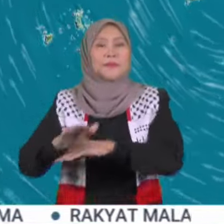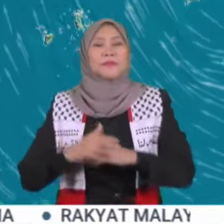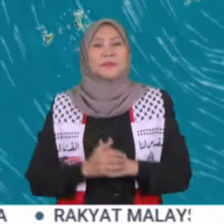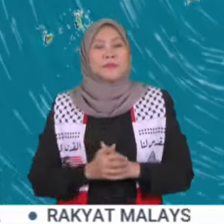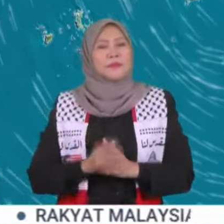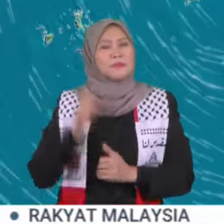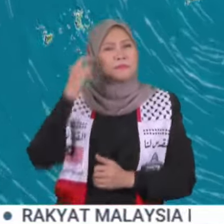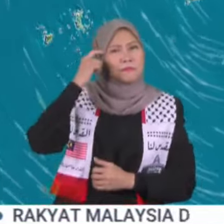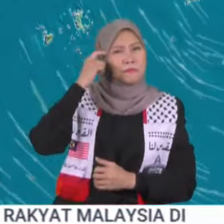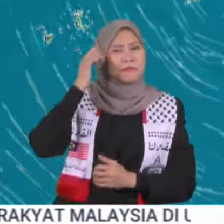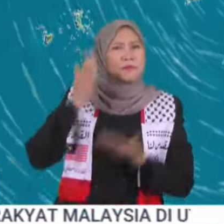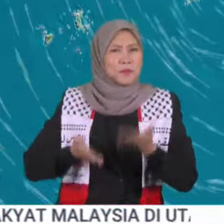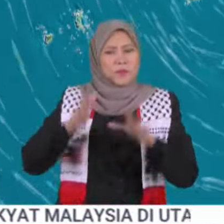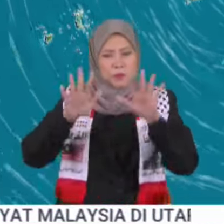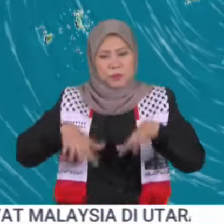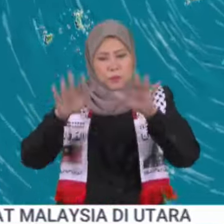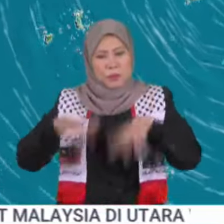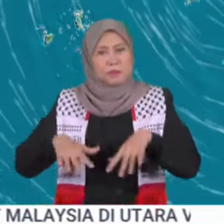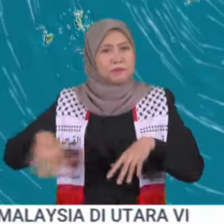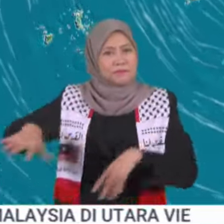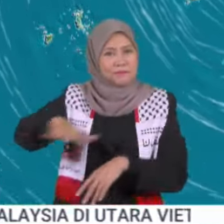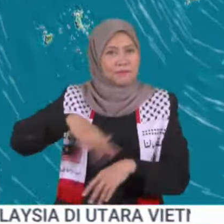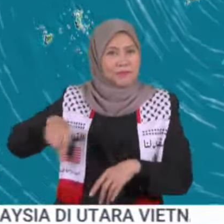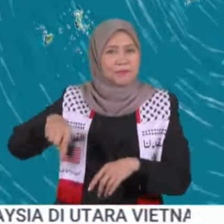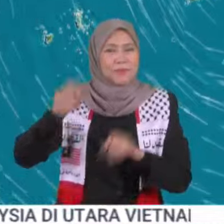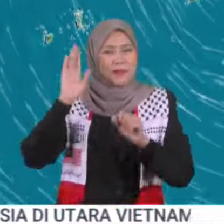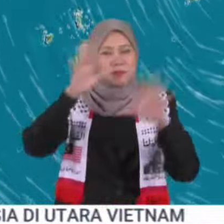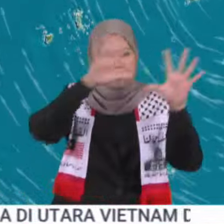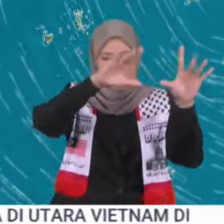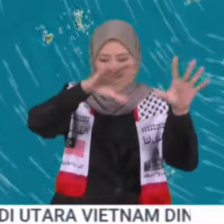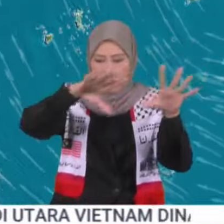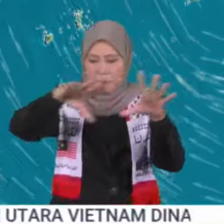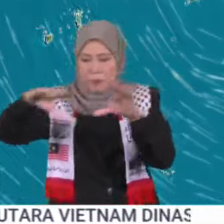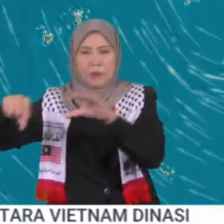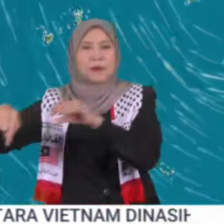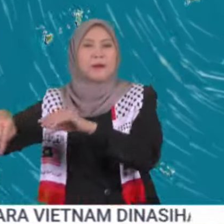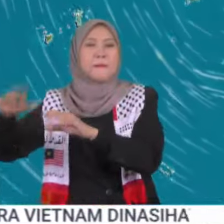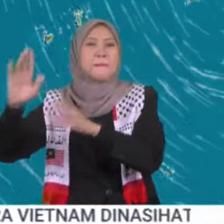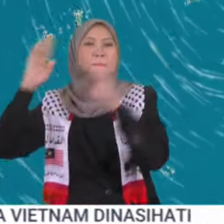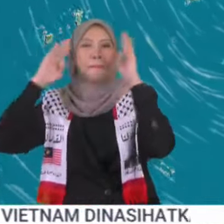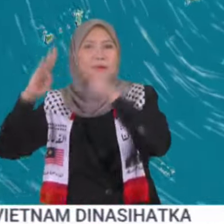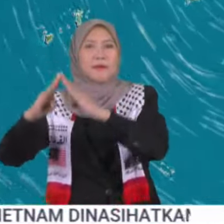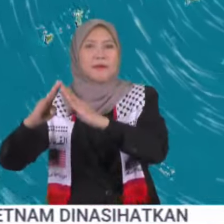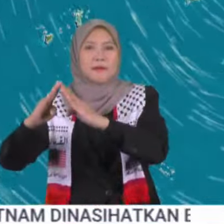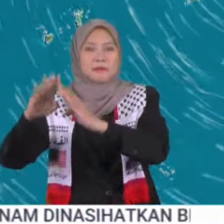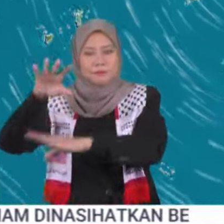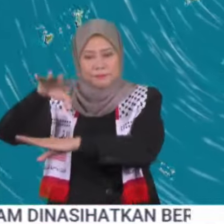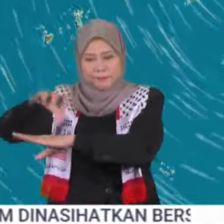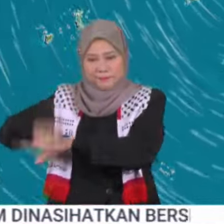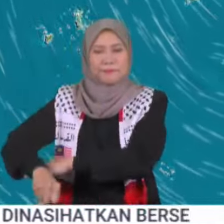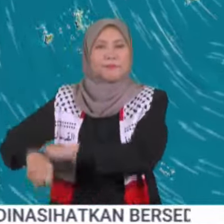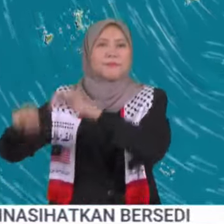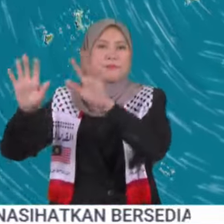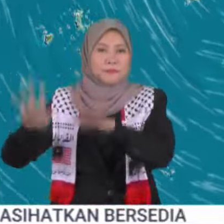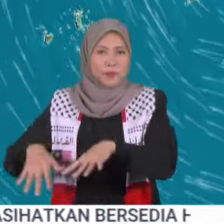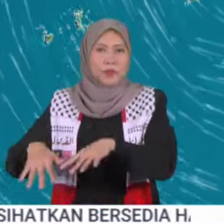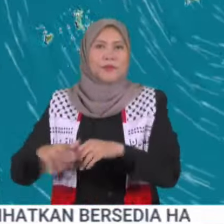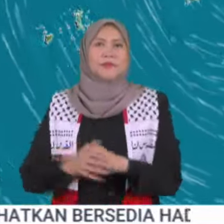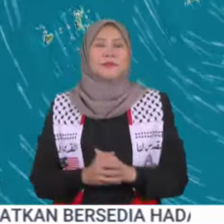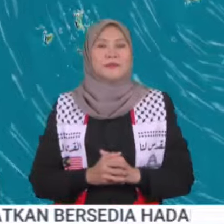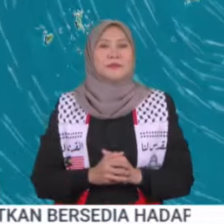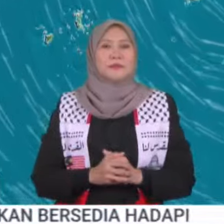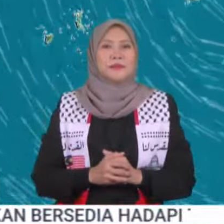kami menjangkakan hujan di negeri pantai barat ini akan bergerak menuju ke negeri Pahang menjelang ke awal malam nanti. Manakala bagi